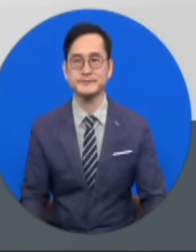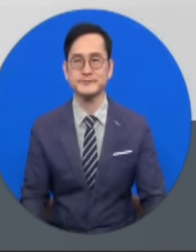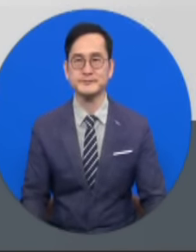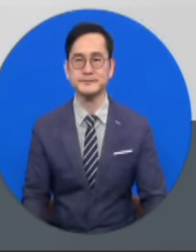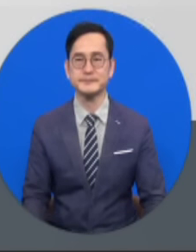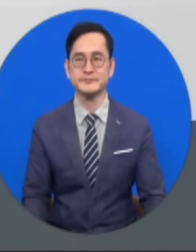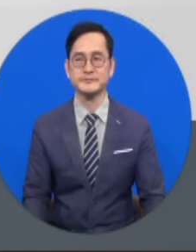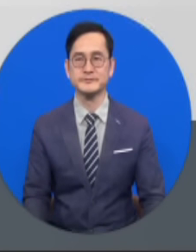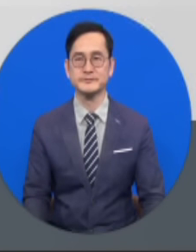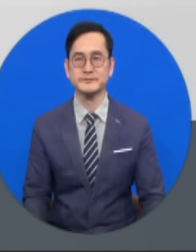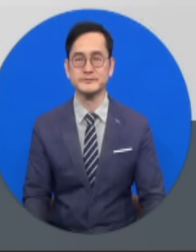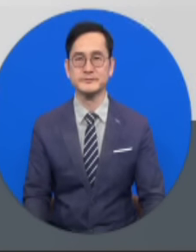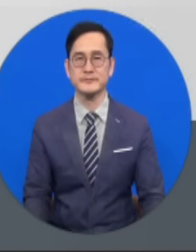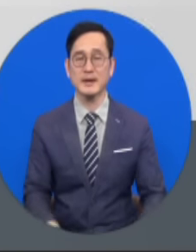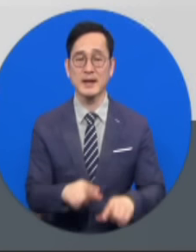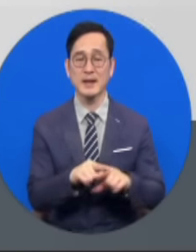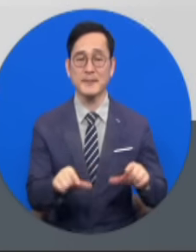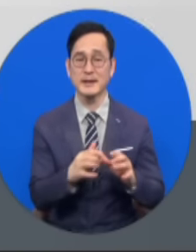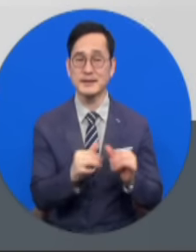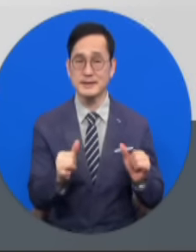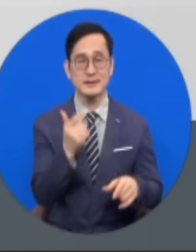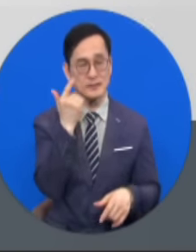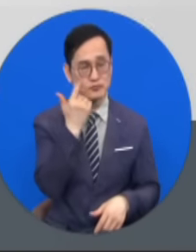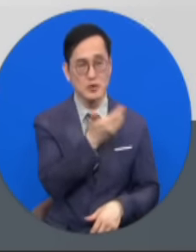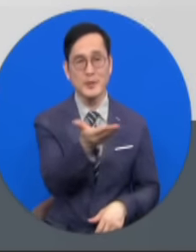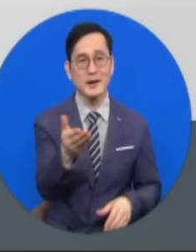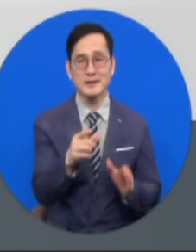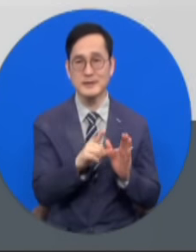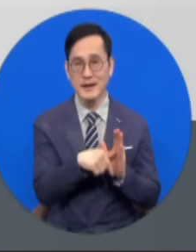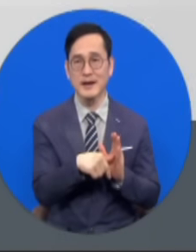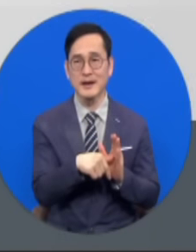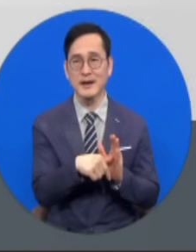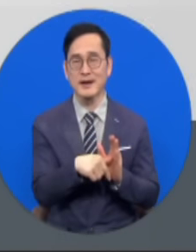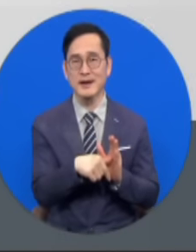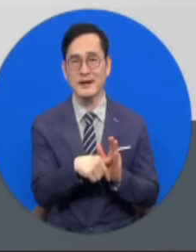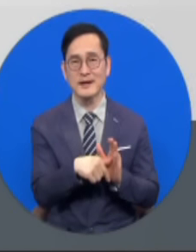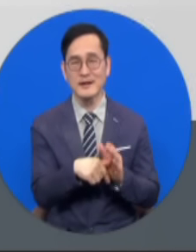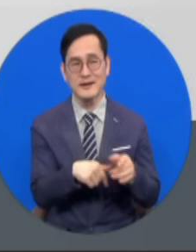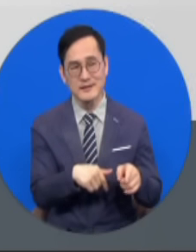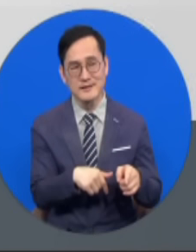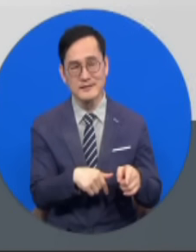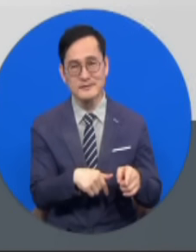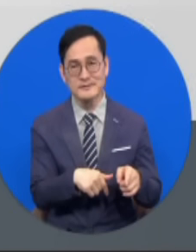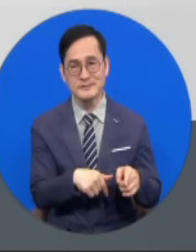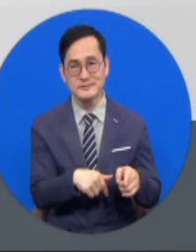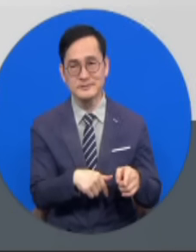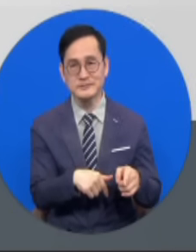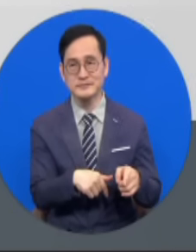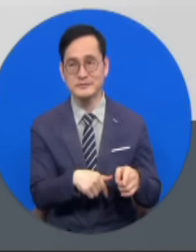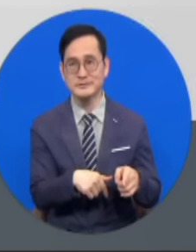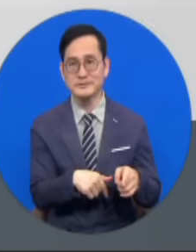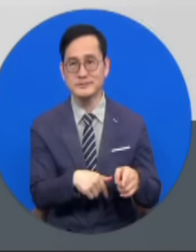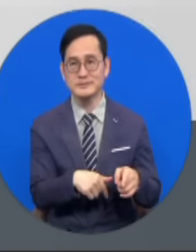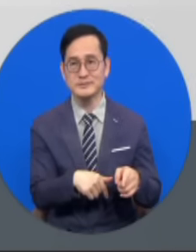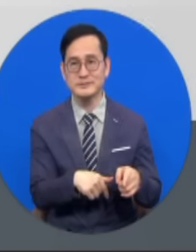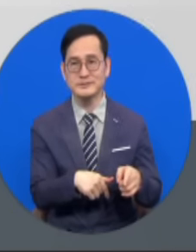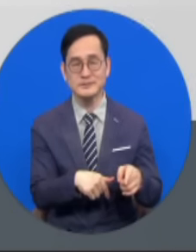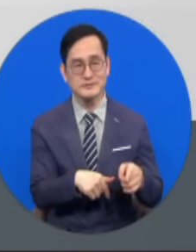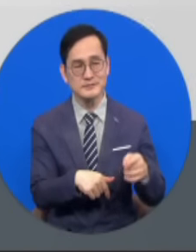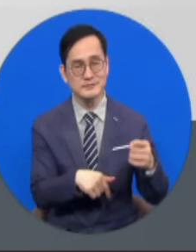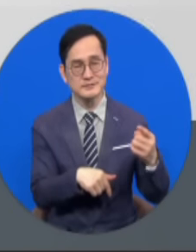여론조사 일반 응답자들을 상태로 원령 나경원 후보의 2위 경쟁 구도가 있었다면 국민의 힘 지지층을 상대로 한